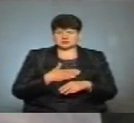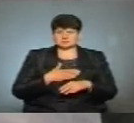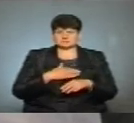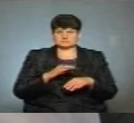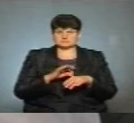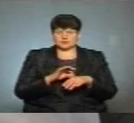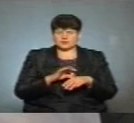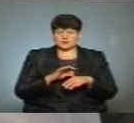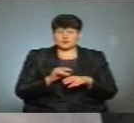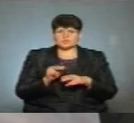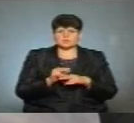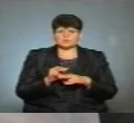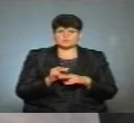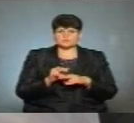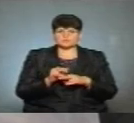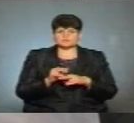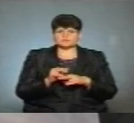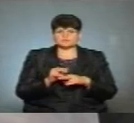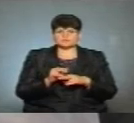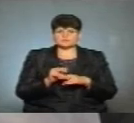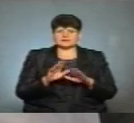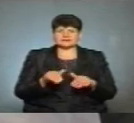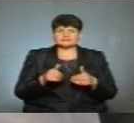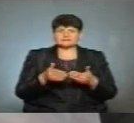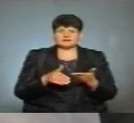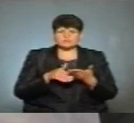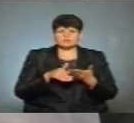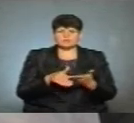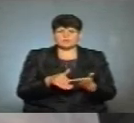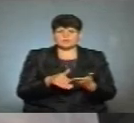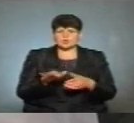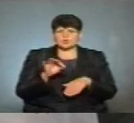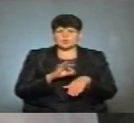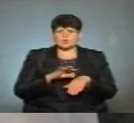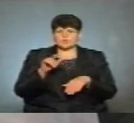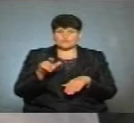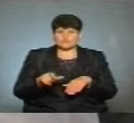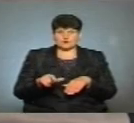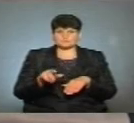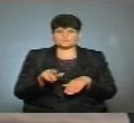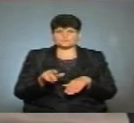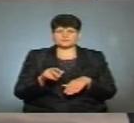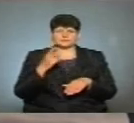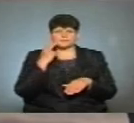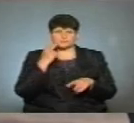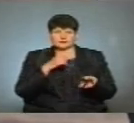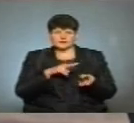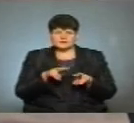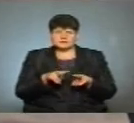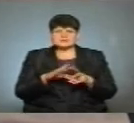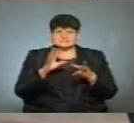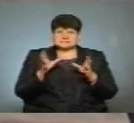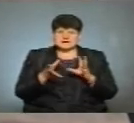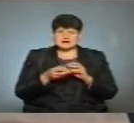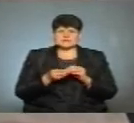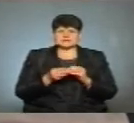хворих, лікування, скажімо, надання допомоги хворим з паліативним. Загальна сума по контрактах,